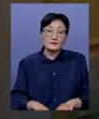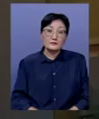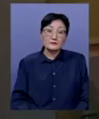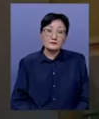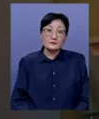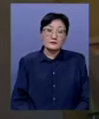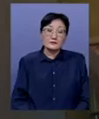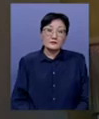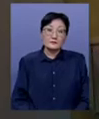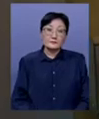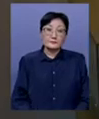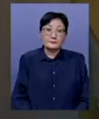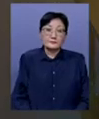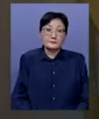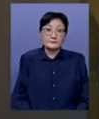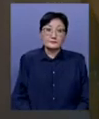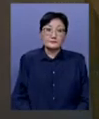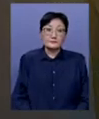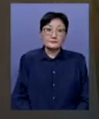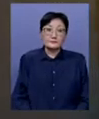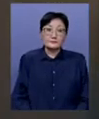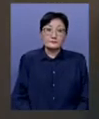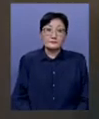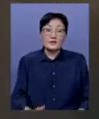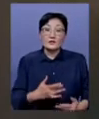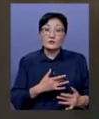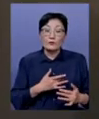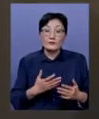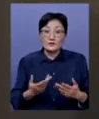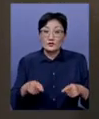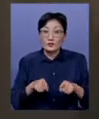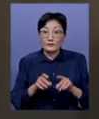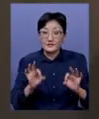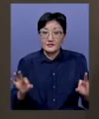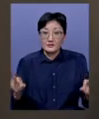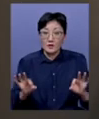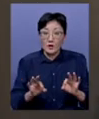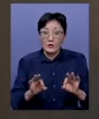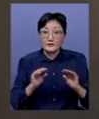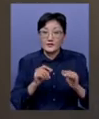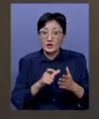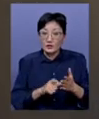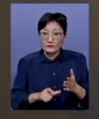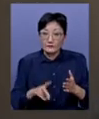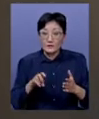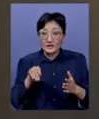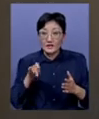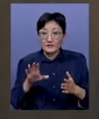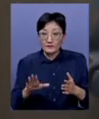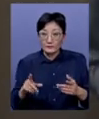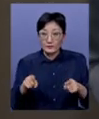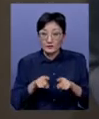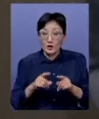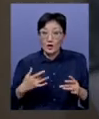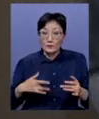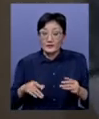Жолай далмай қаладым. Жүректі тебіренткен бұл туындының композициясы Нұрғиса Тілендиев. Дәл осы